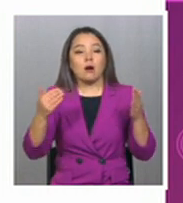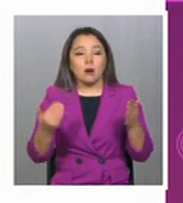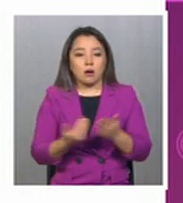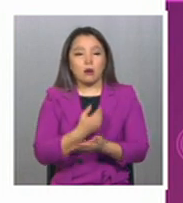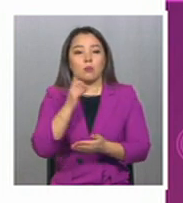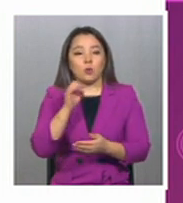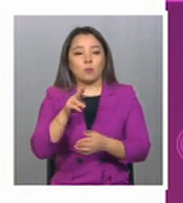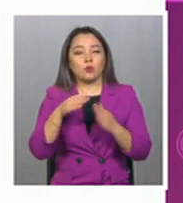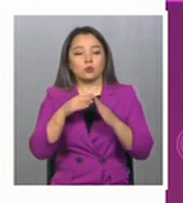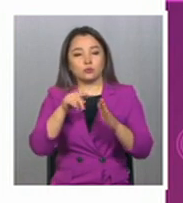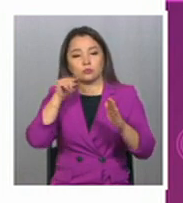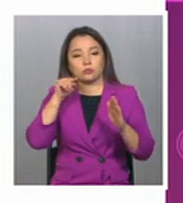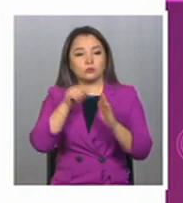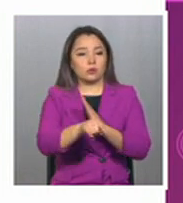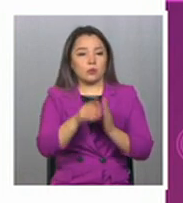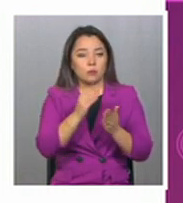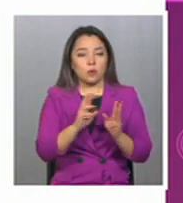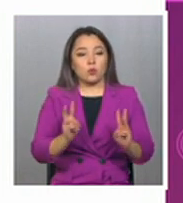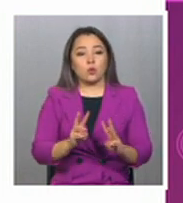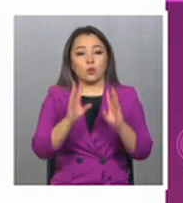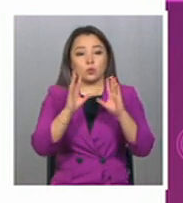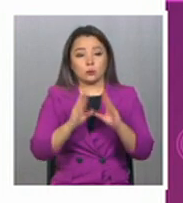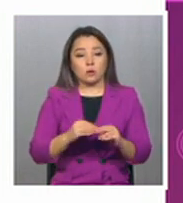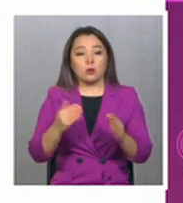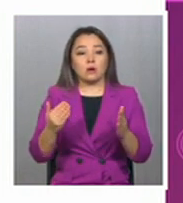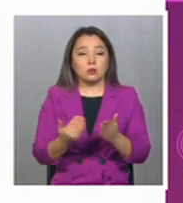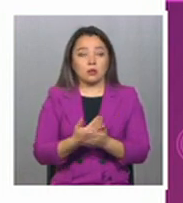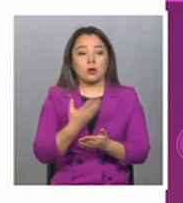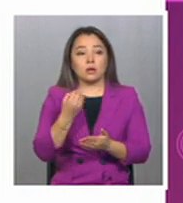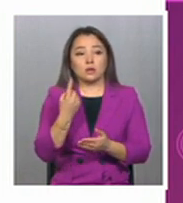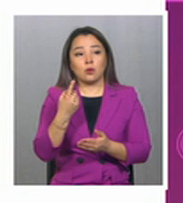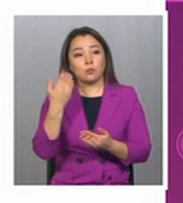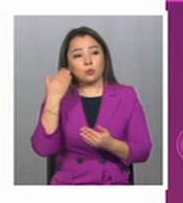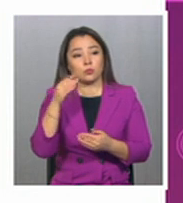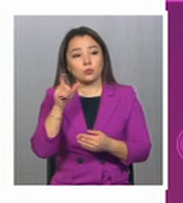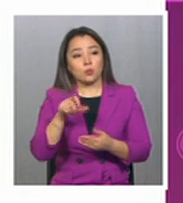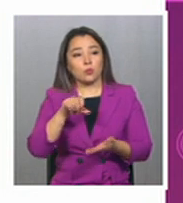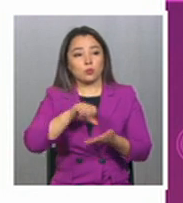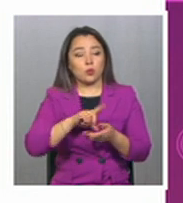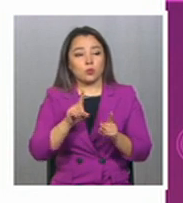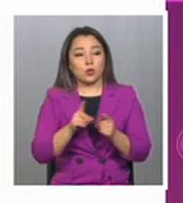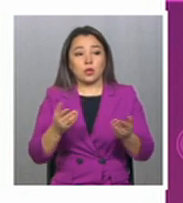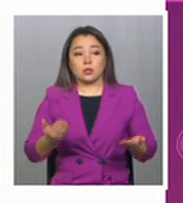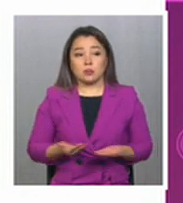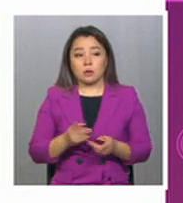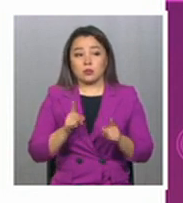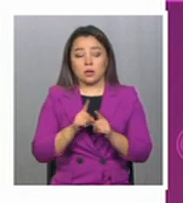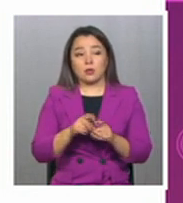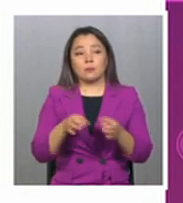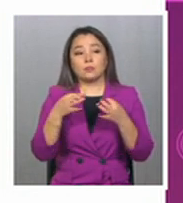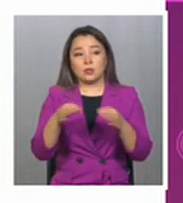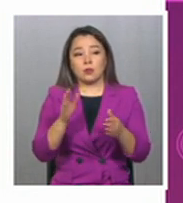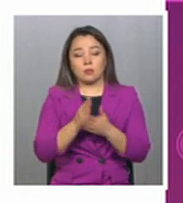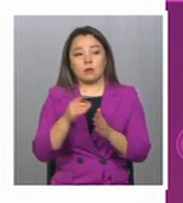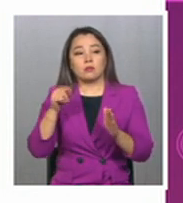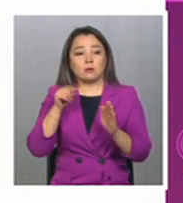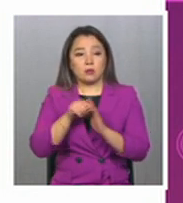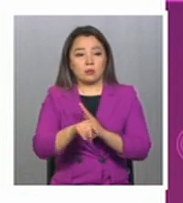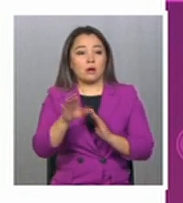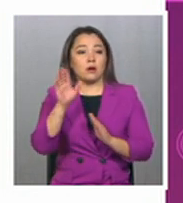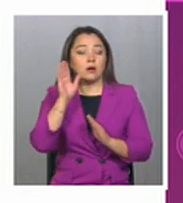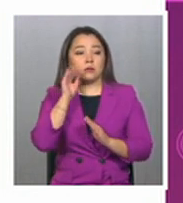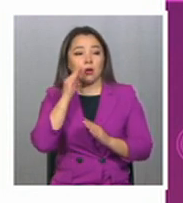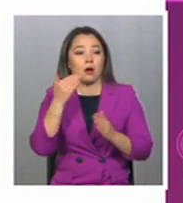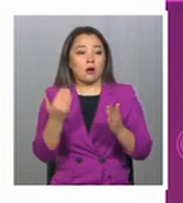ұмтыла берді. Өрт сөндірушілер үйде тағы бір тірі жан болуы мүмкін деп ойлады да, оны жіберді. Ит үйге